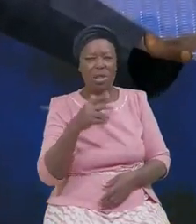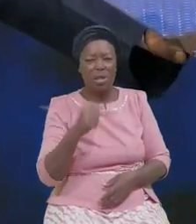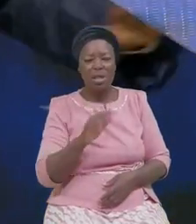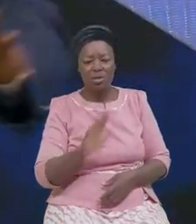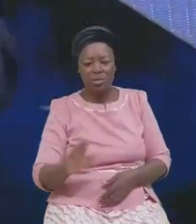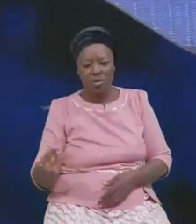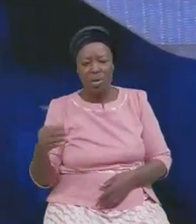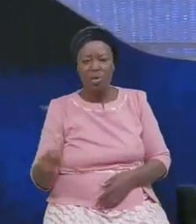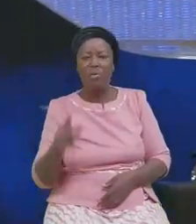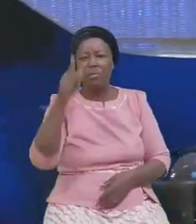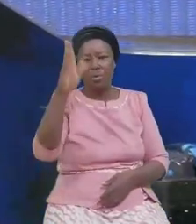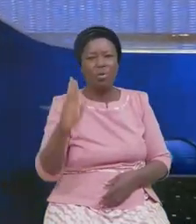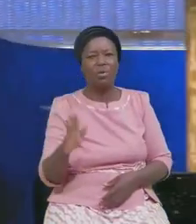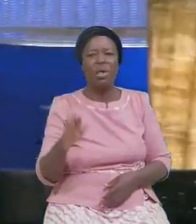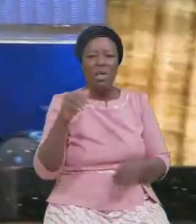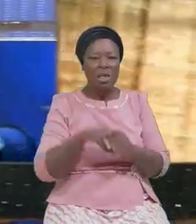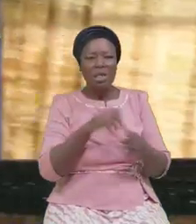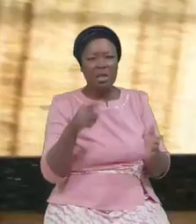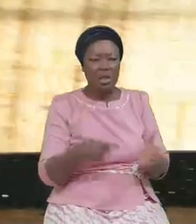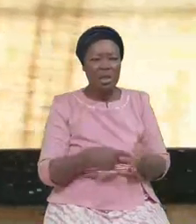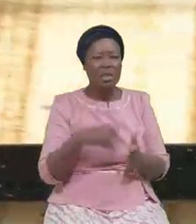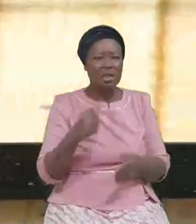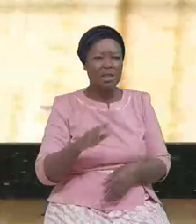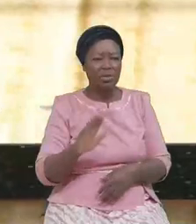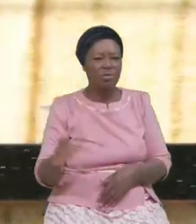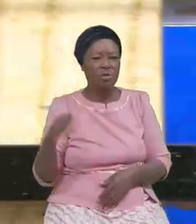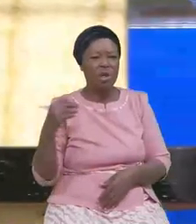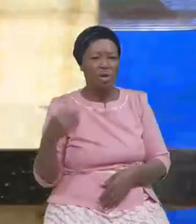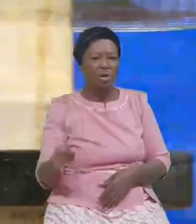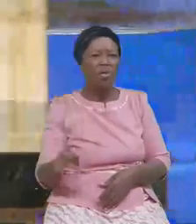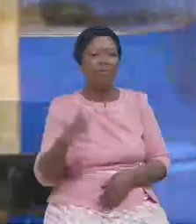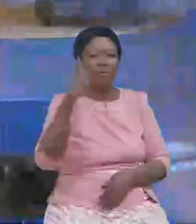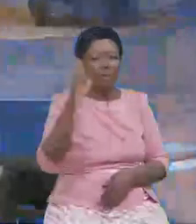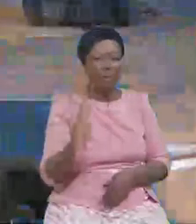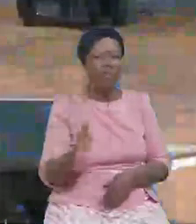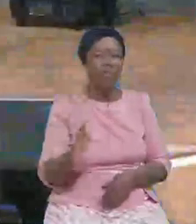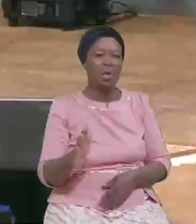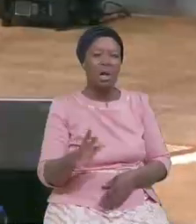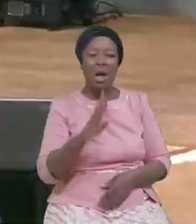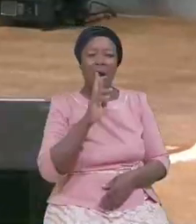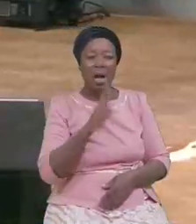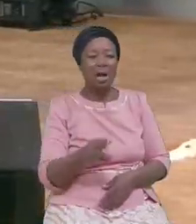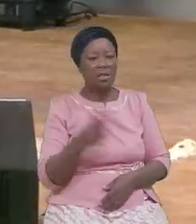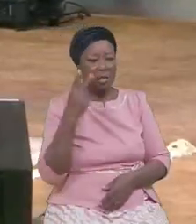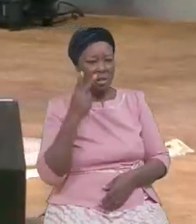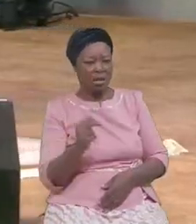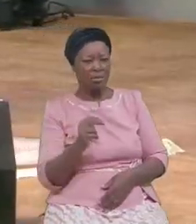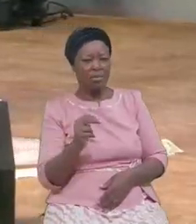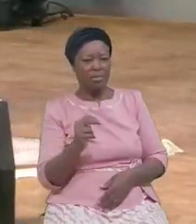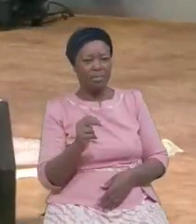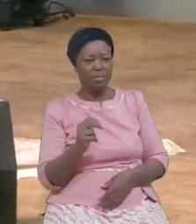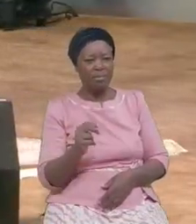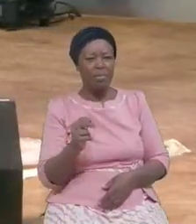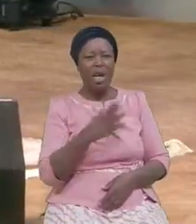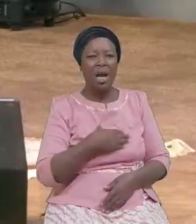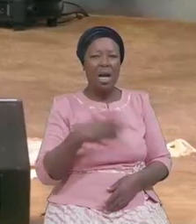Dieu. Dans ceci, nous connaissons les enfants de Dieu. Ils sont manifestés. Et